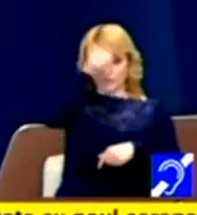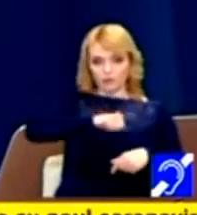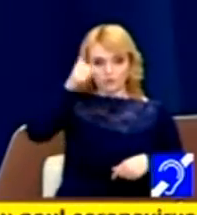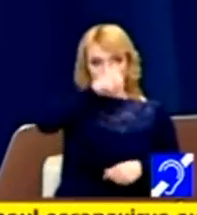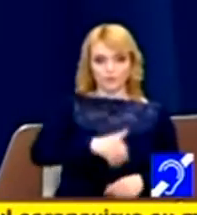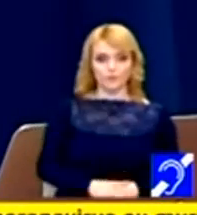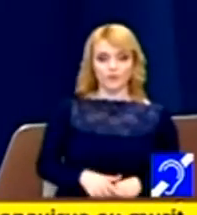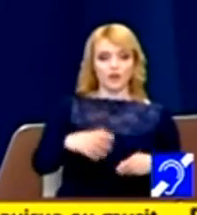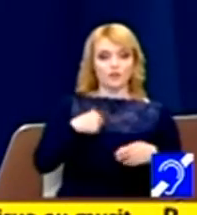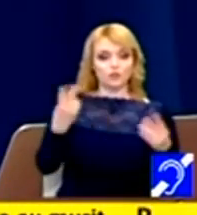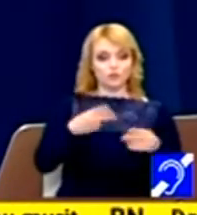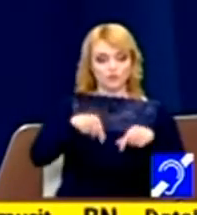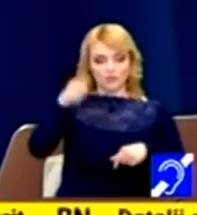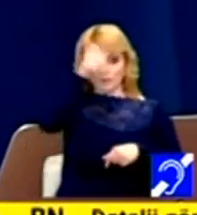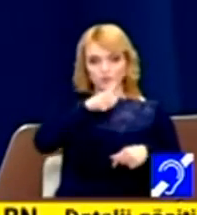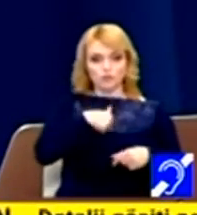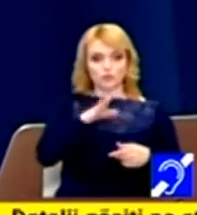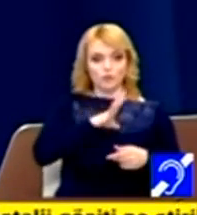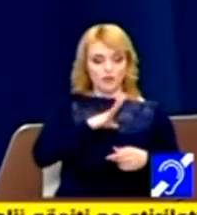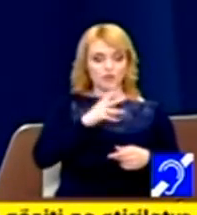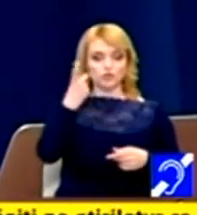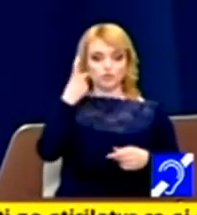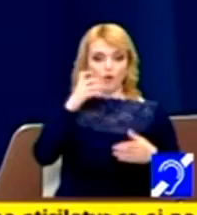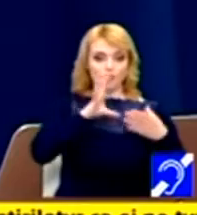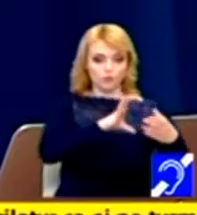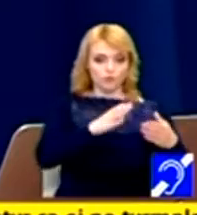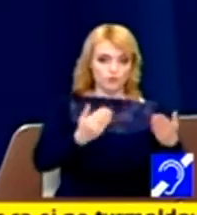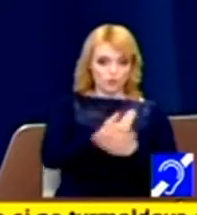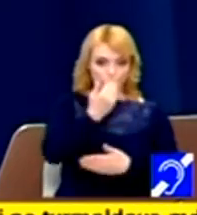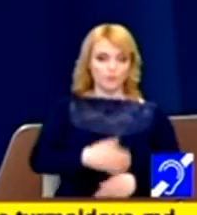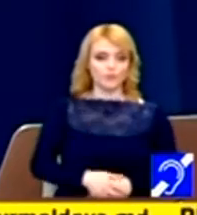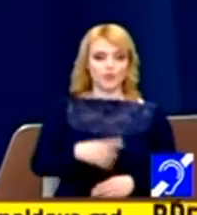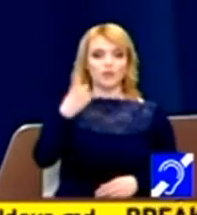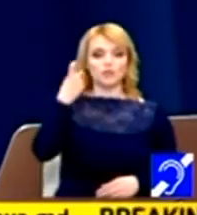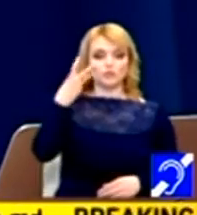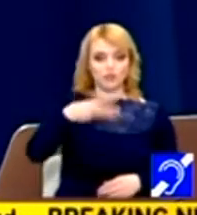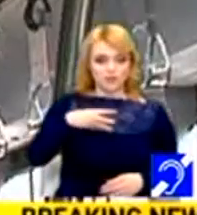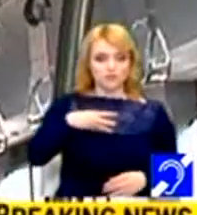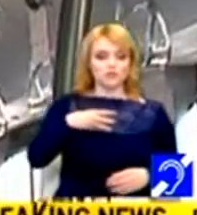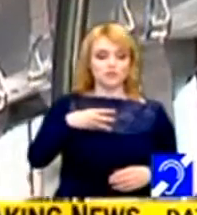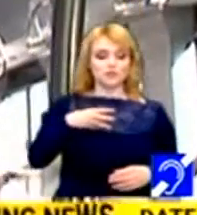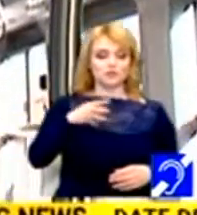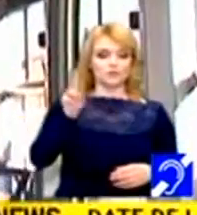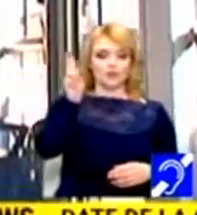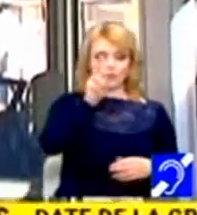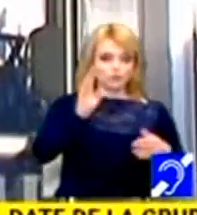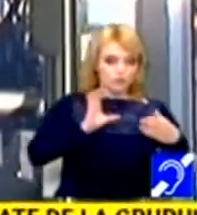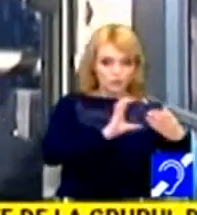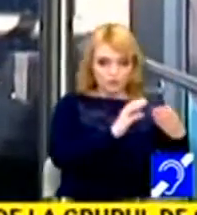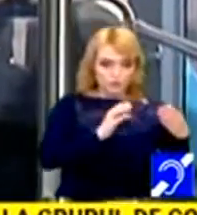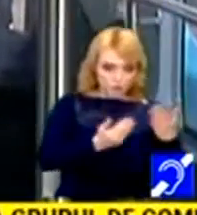Noi trebuie să avem anul acesta în Chișinău 100 de autobuze noi, 70 de trolebuze, 30 de trolebuze cel puțin noi. Vorbim de